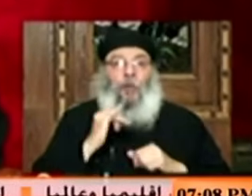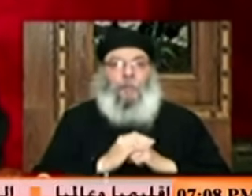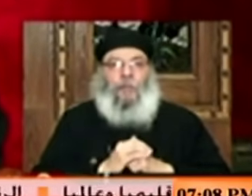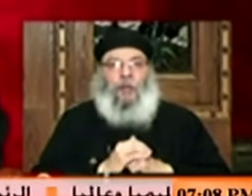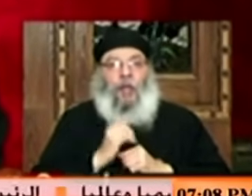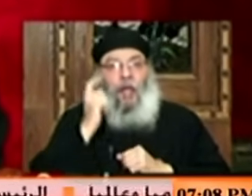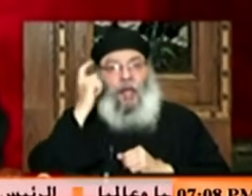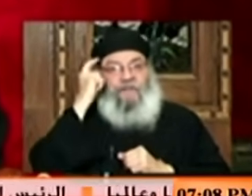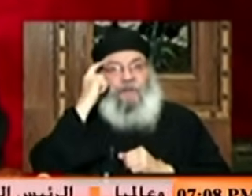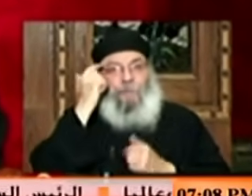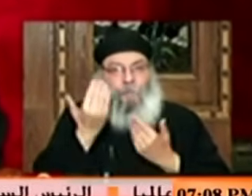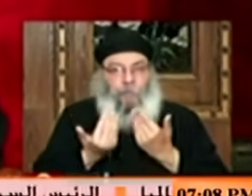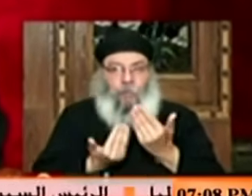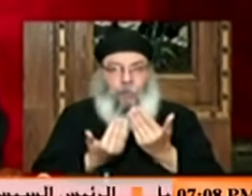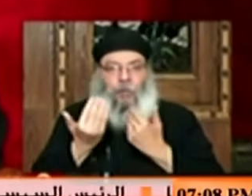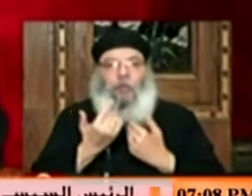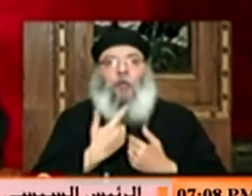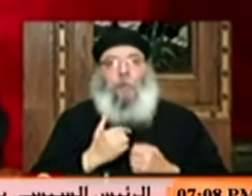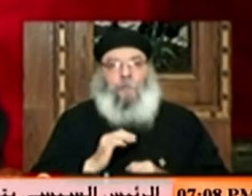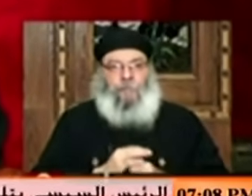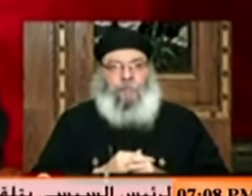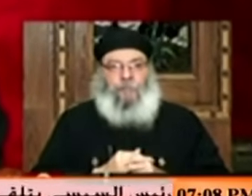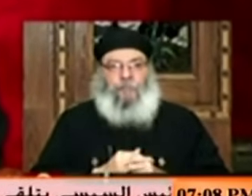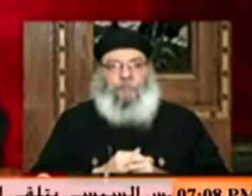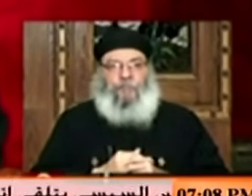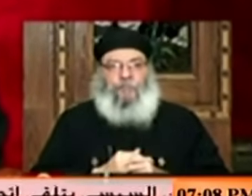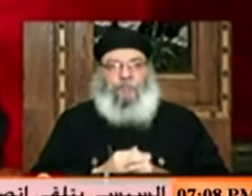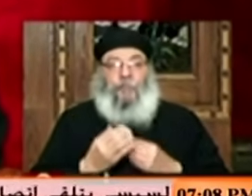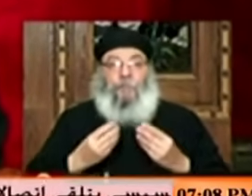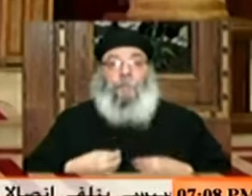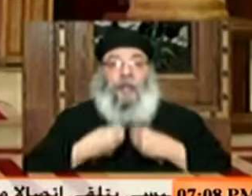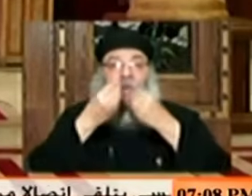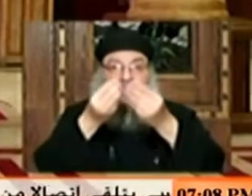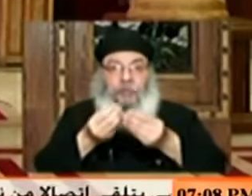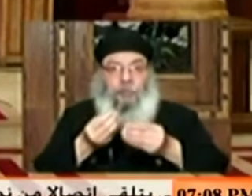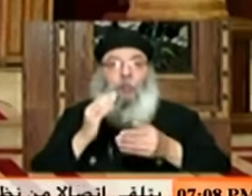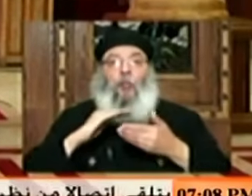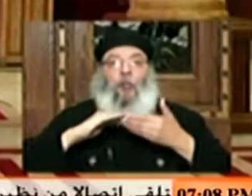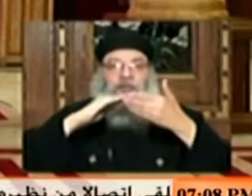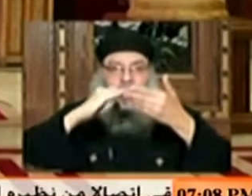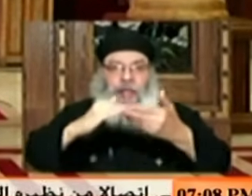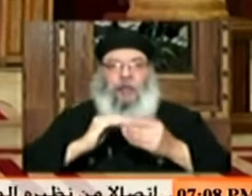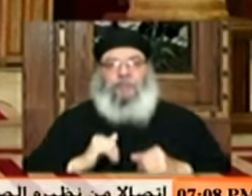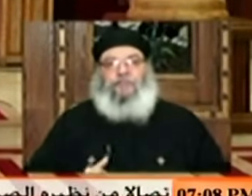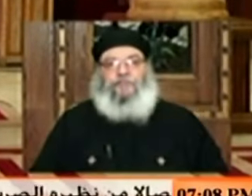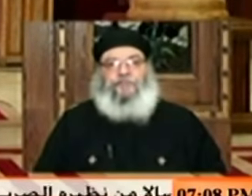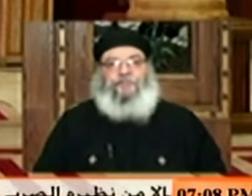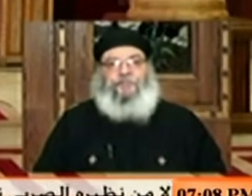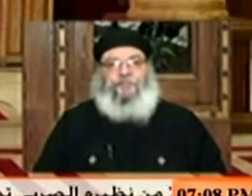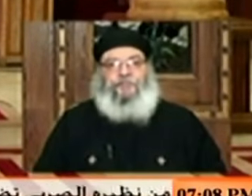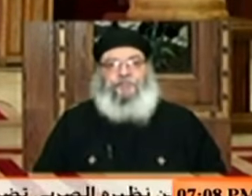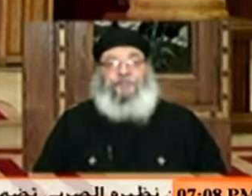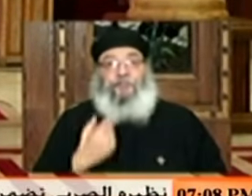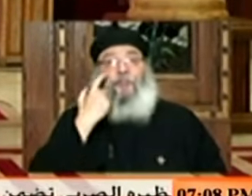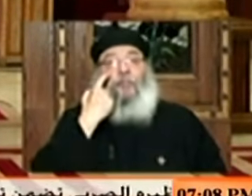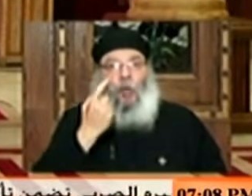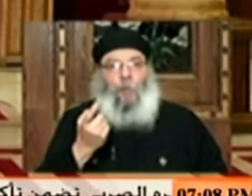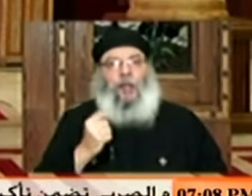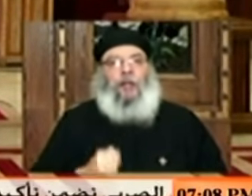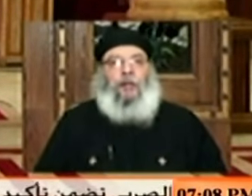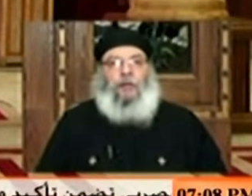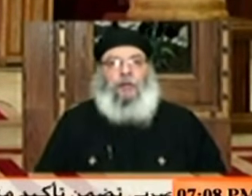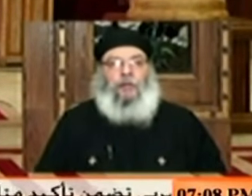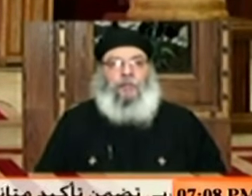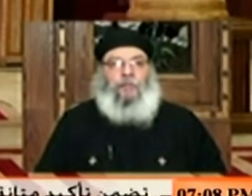لغه الحب في موضوع تقديم الخدمه عايزك تاخد بالك ان